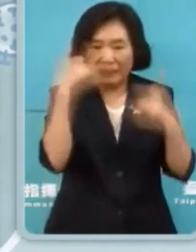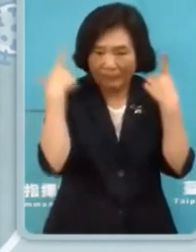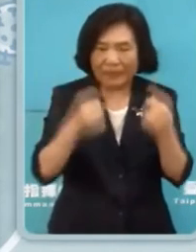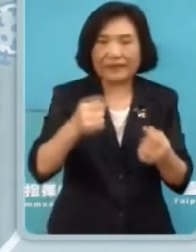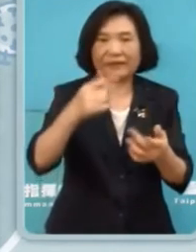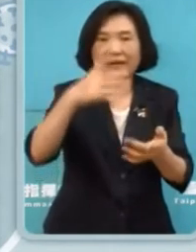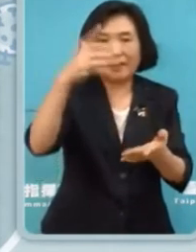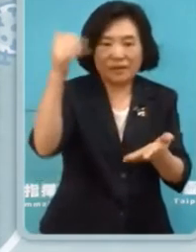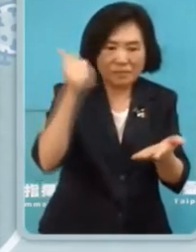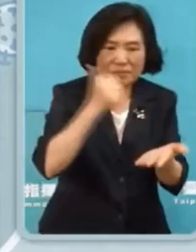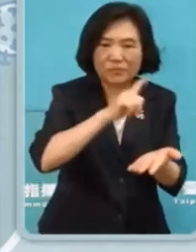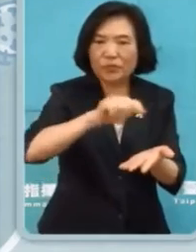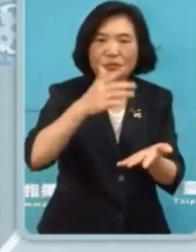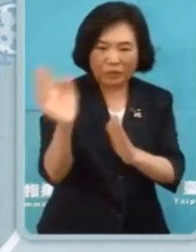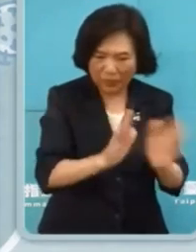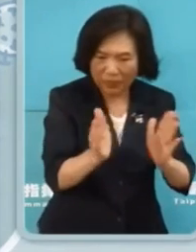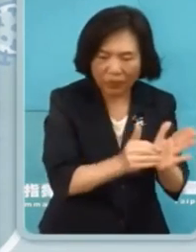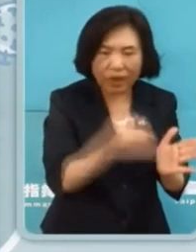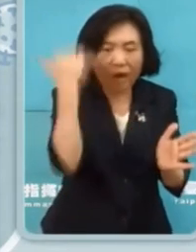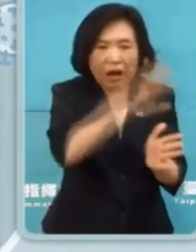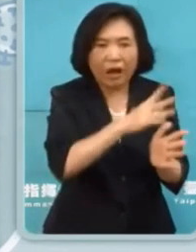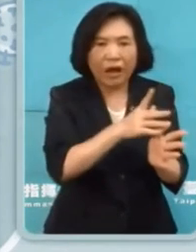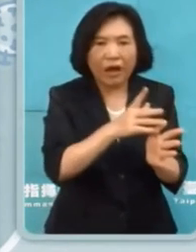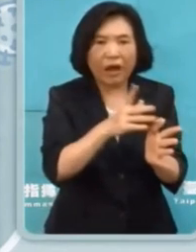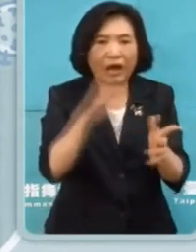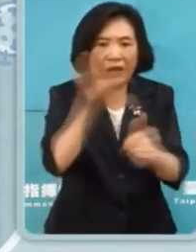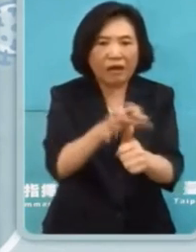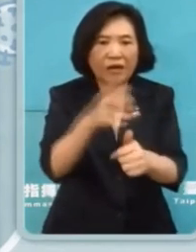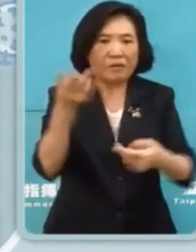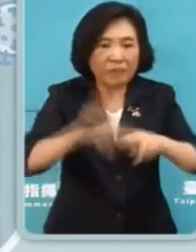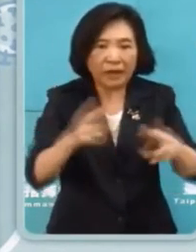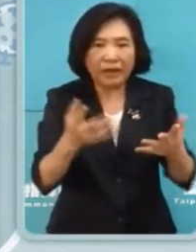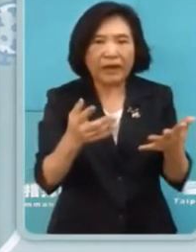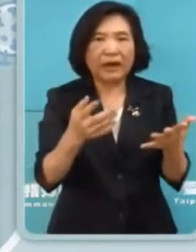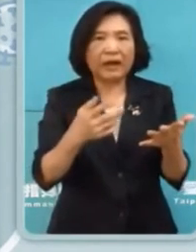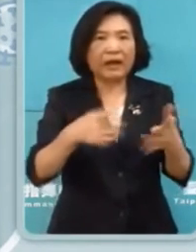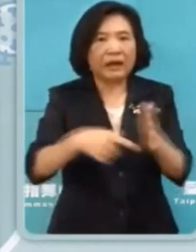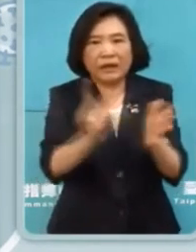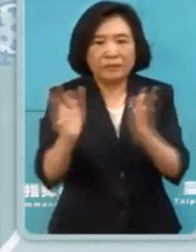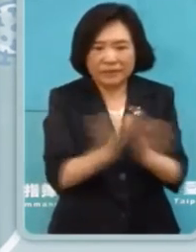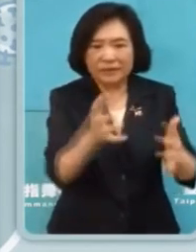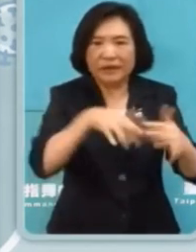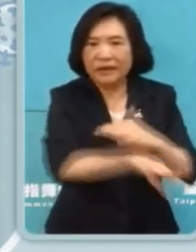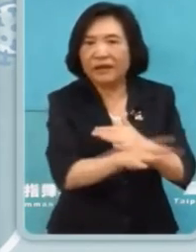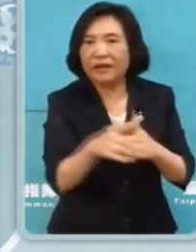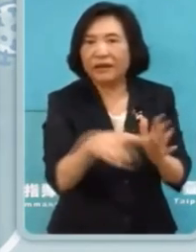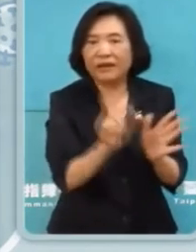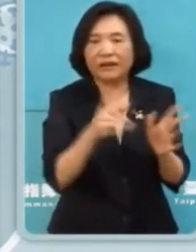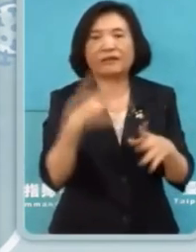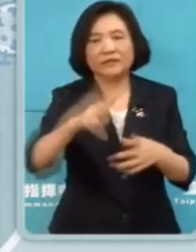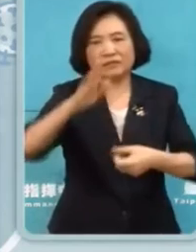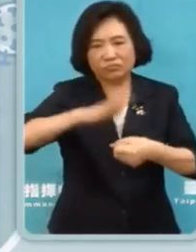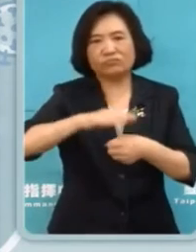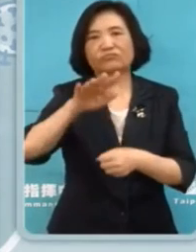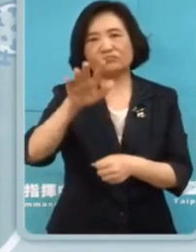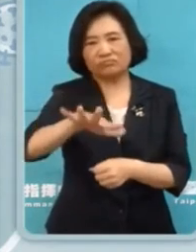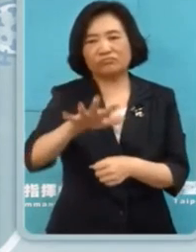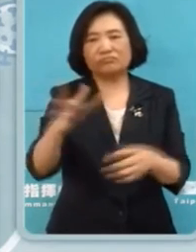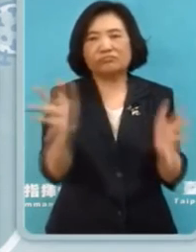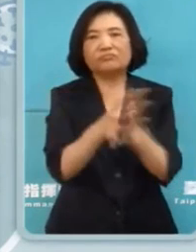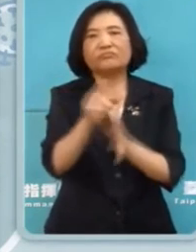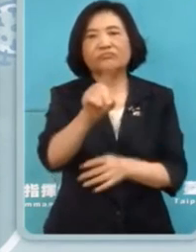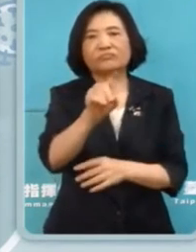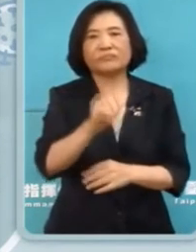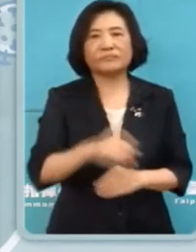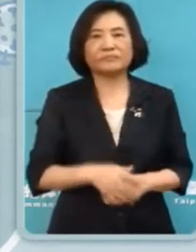摊都来不及，造成这个物质的损失，那另外再加5000块。那这个我已经交代我们市场处